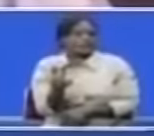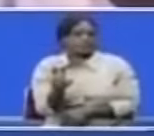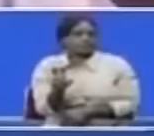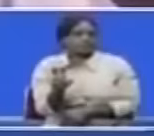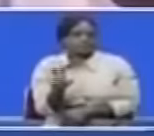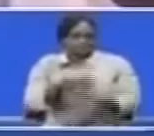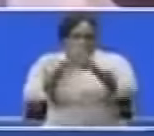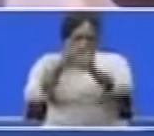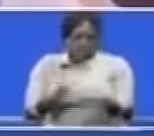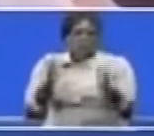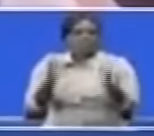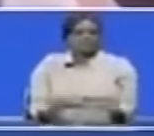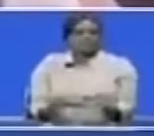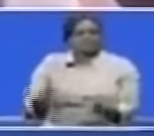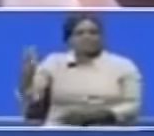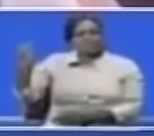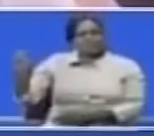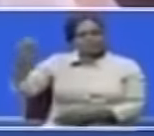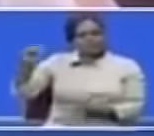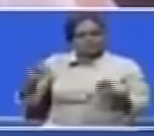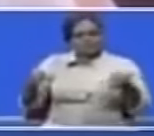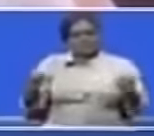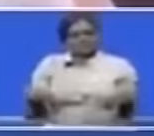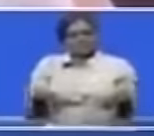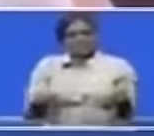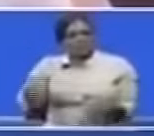utajibu. John Juma, KTN News, Mombasa.